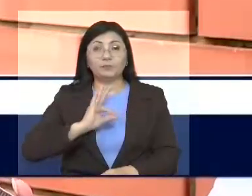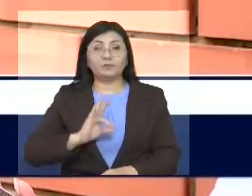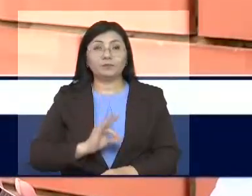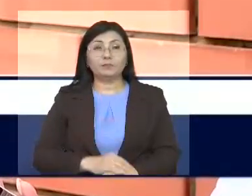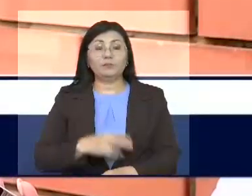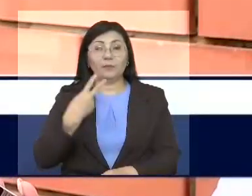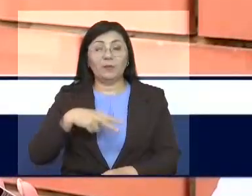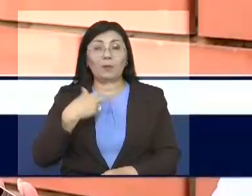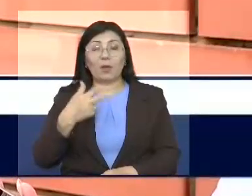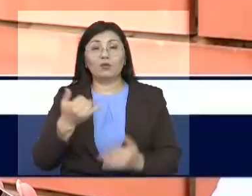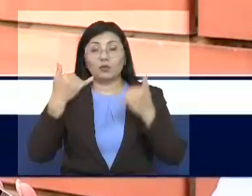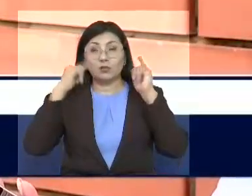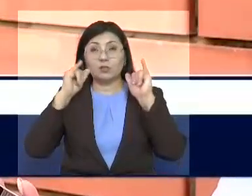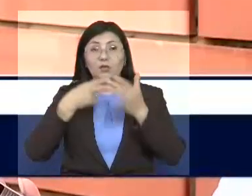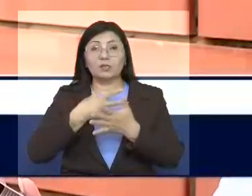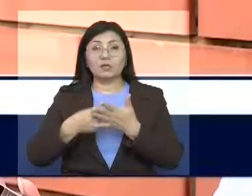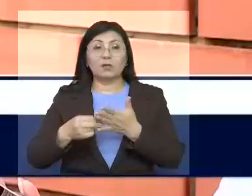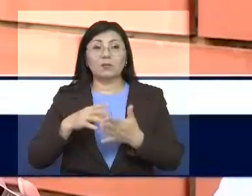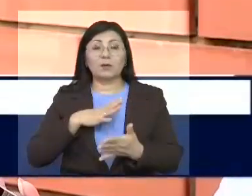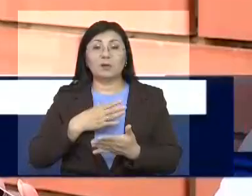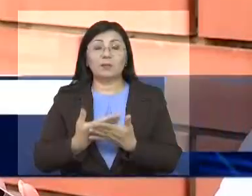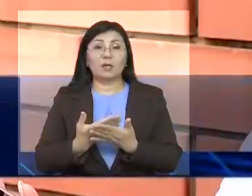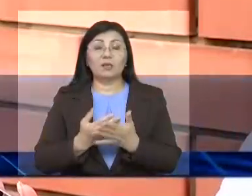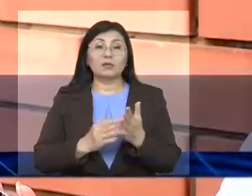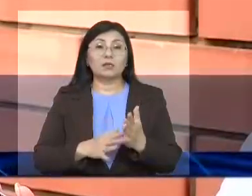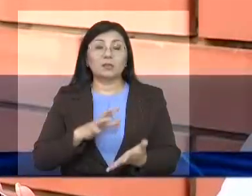алдым. Соны қазір бағып жатырмын.